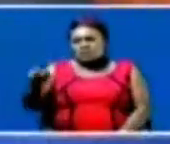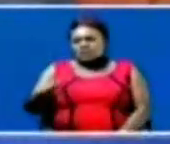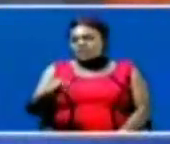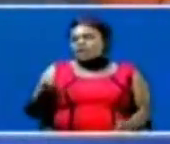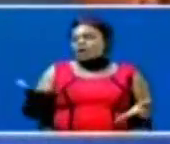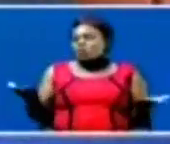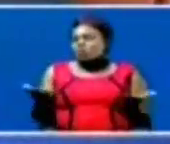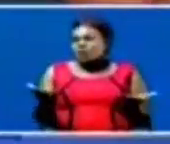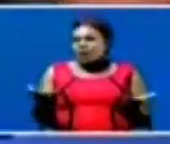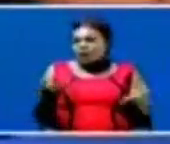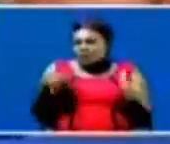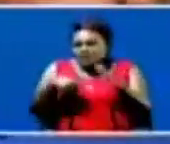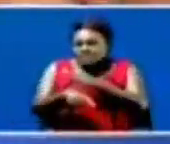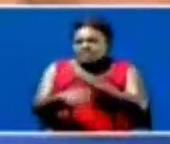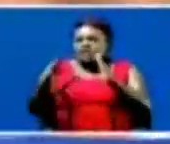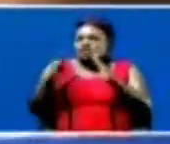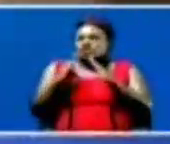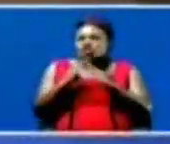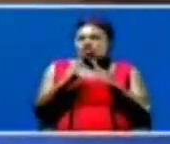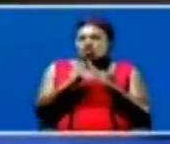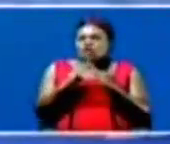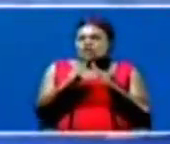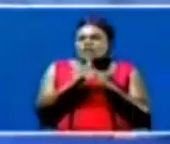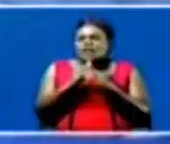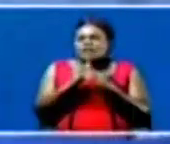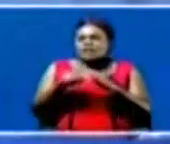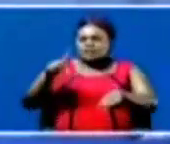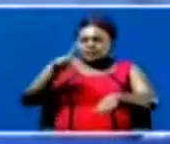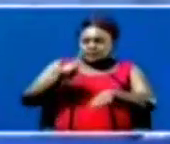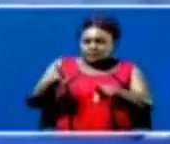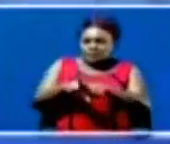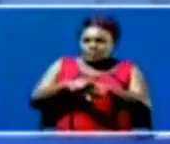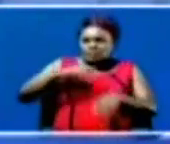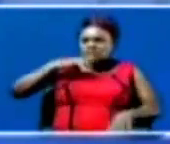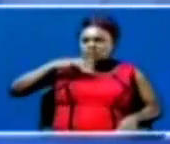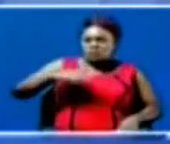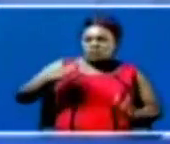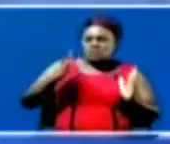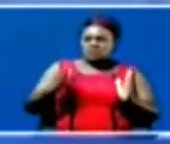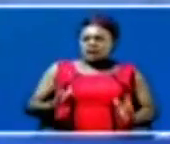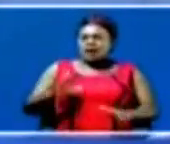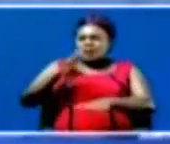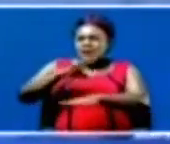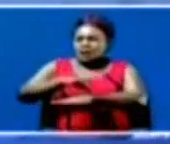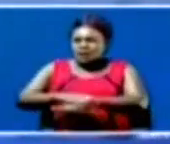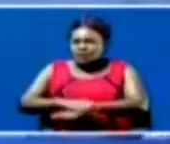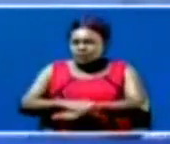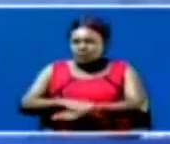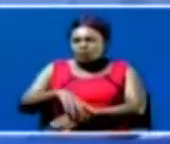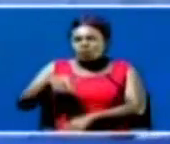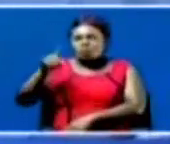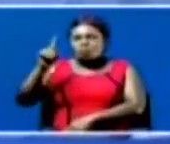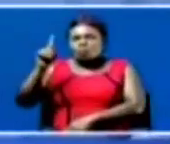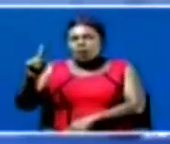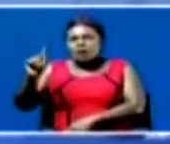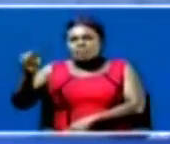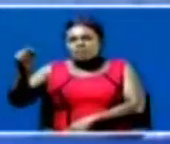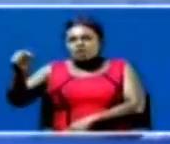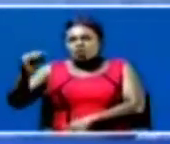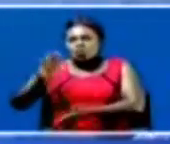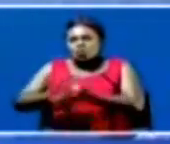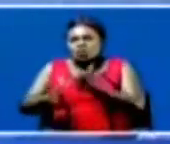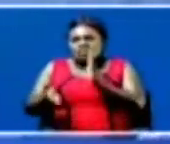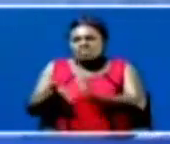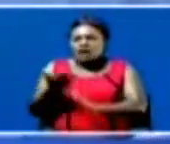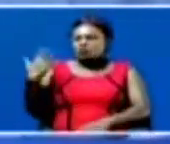Buluma hata chooni. Akuta kwamba hata spika mwenyewe alipokea shilingi milioni moja bila